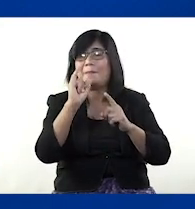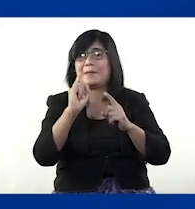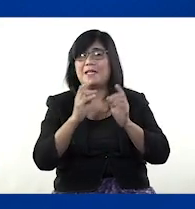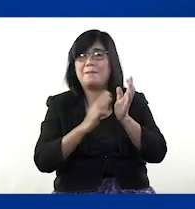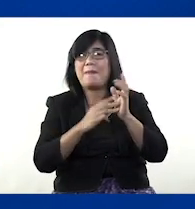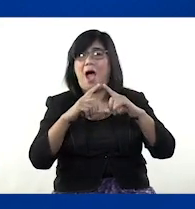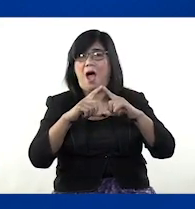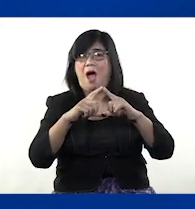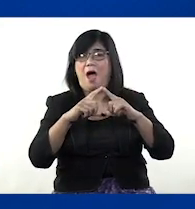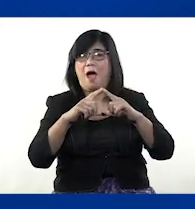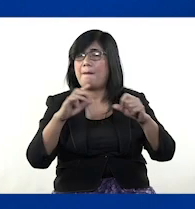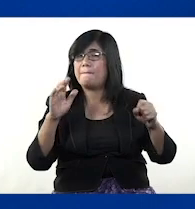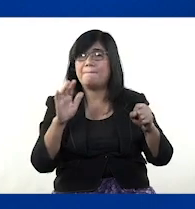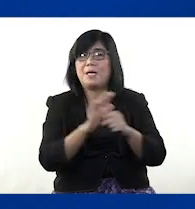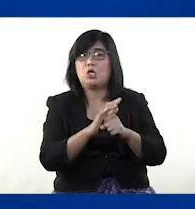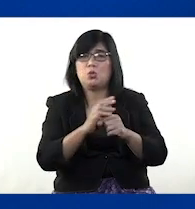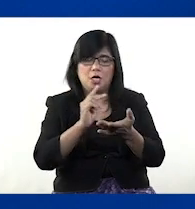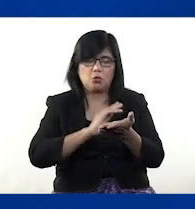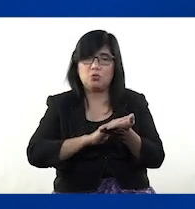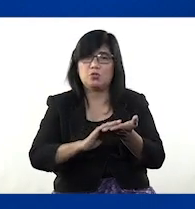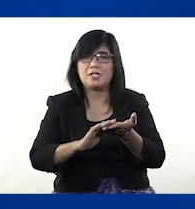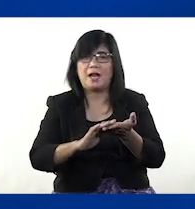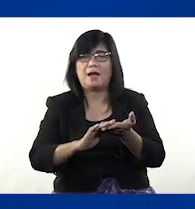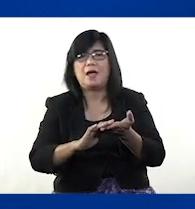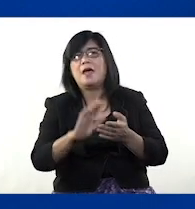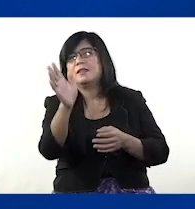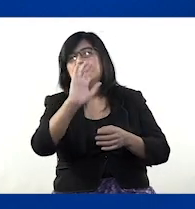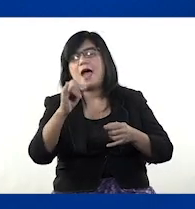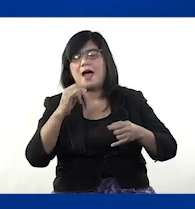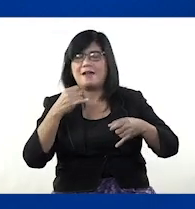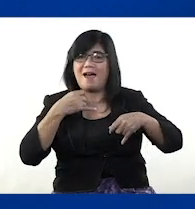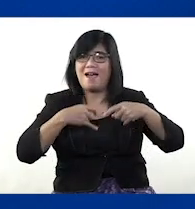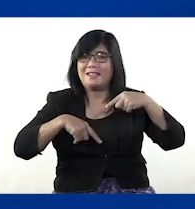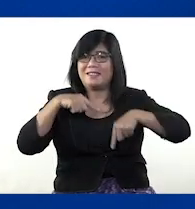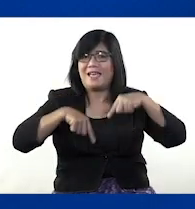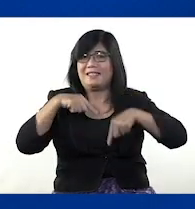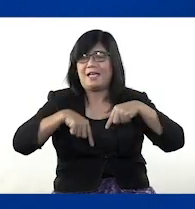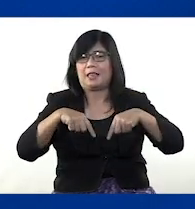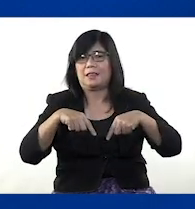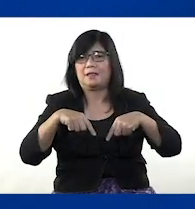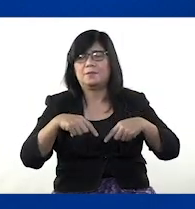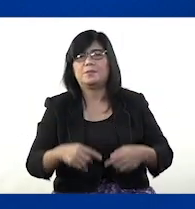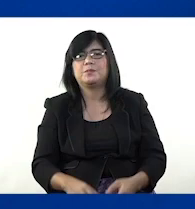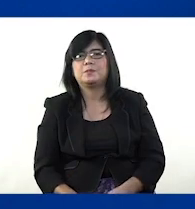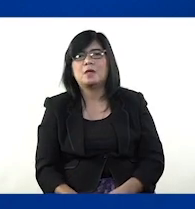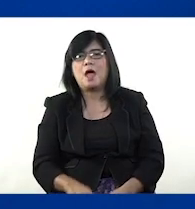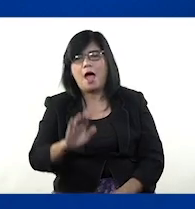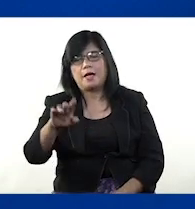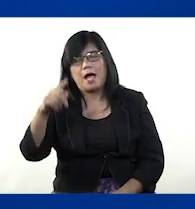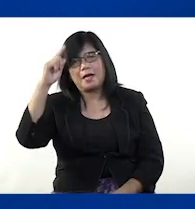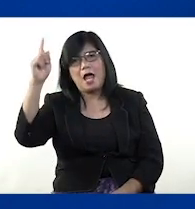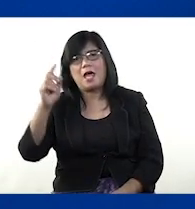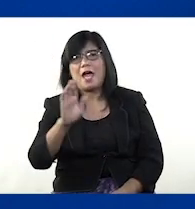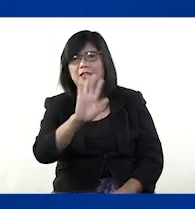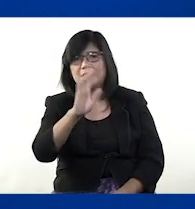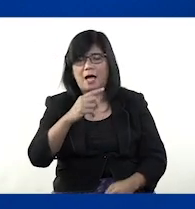bernoda Hai Adit tapi langsung aja jadi mempelai Kristus yang tak bercacat cela dihadapannya sebagai anak-anak Allah tidak bercela